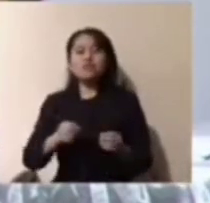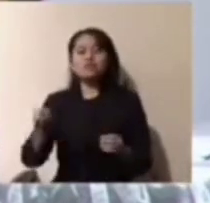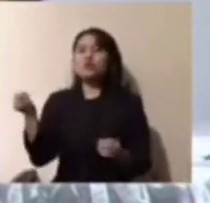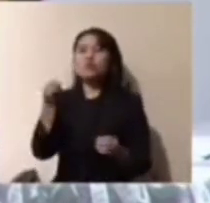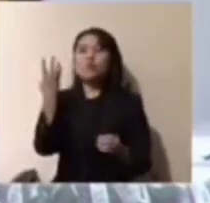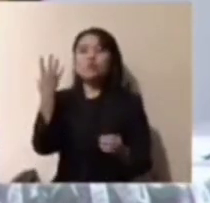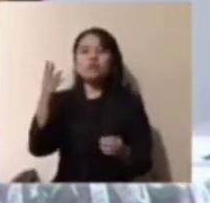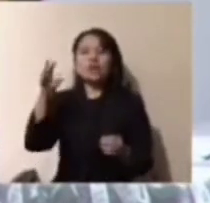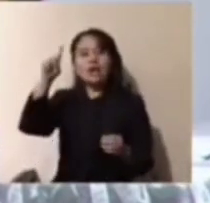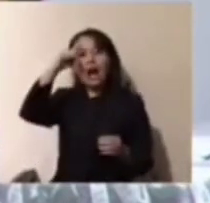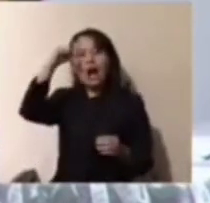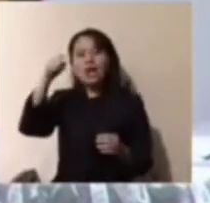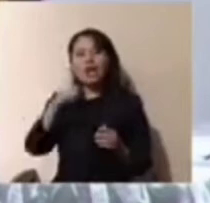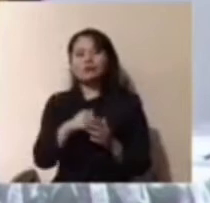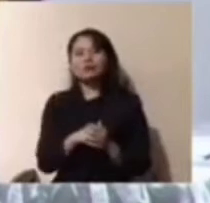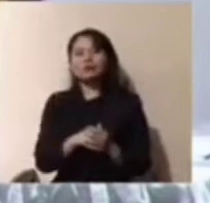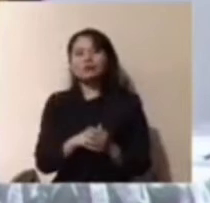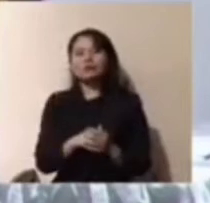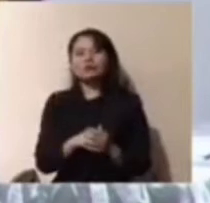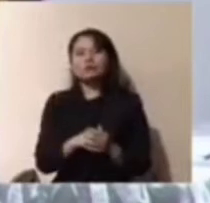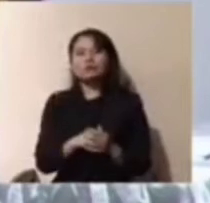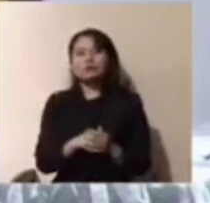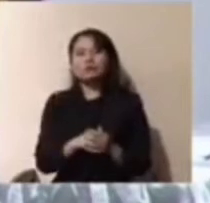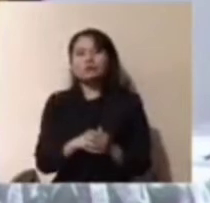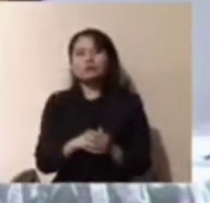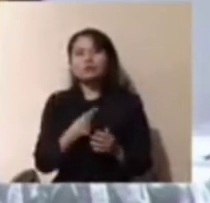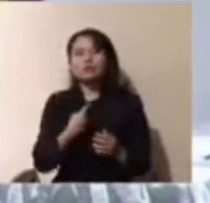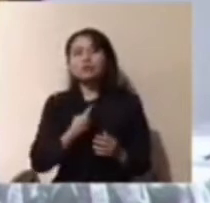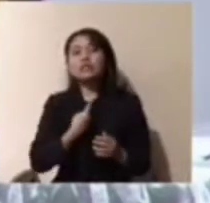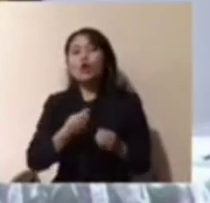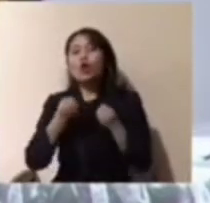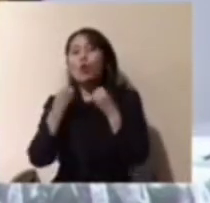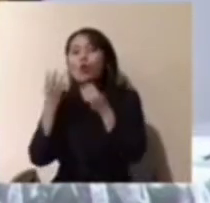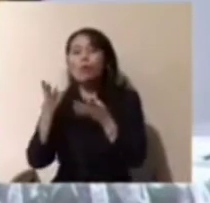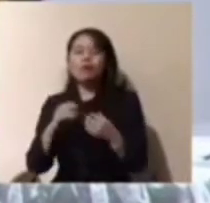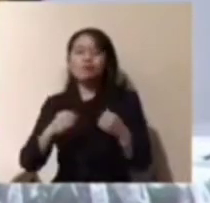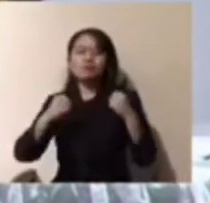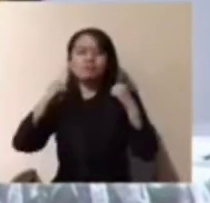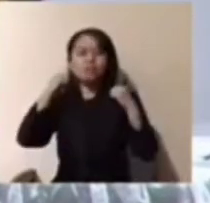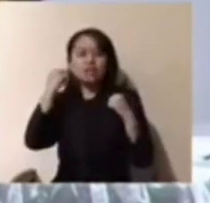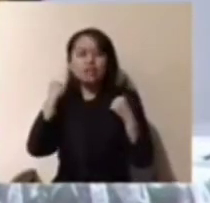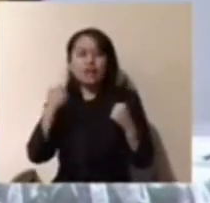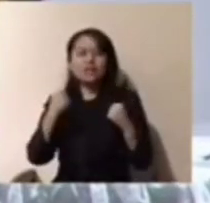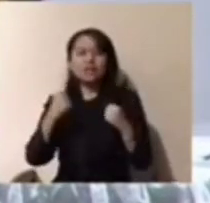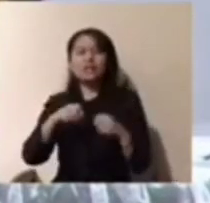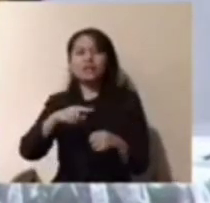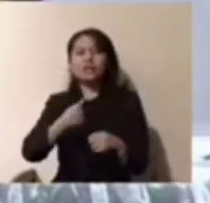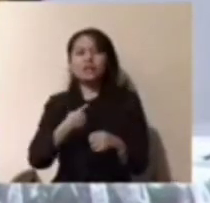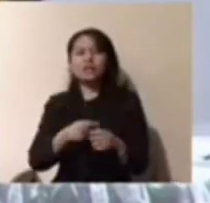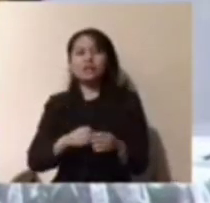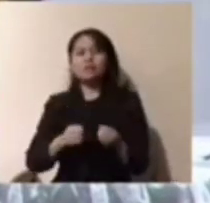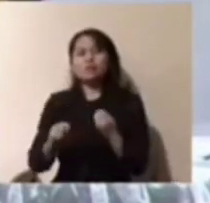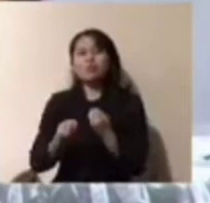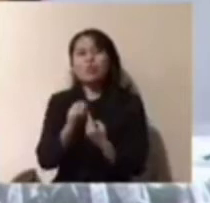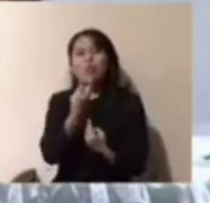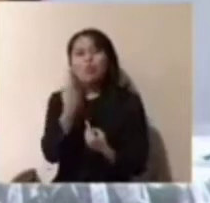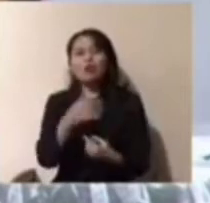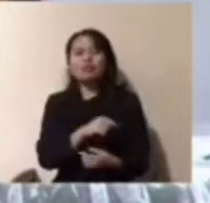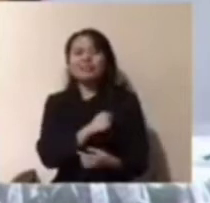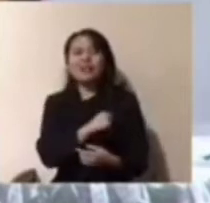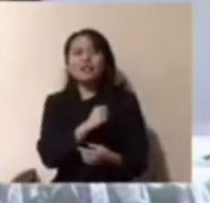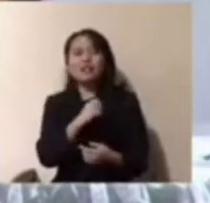Allah. Kita mengungkapkan keyakinan kita untuk saling menumbuhkan kesadaran